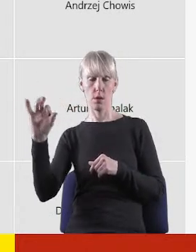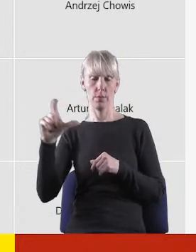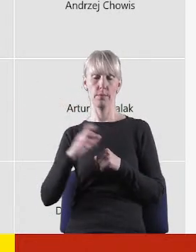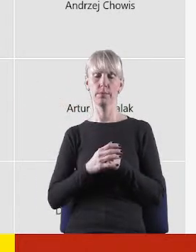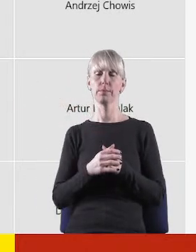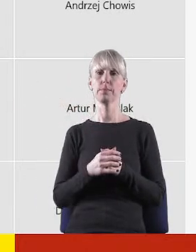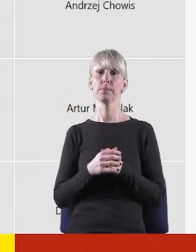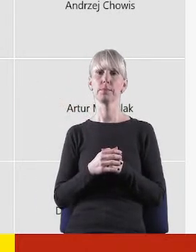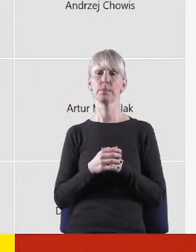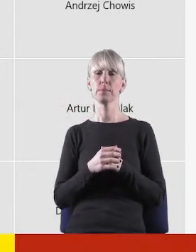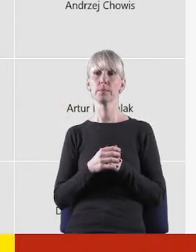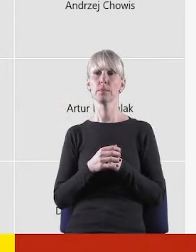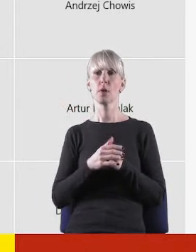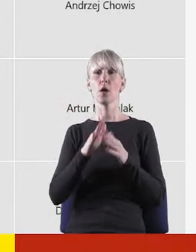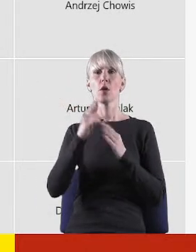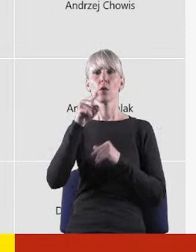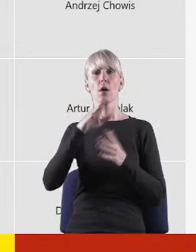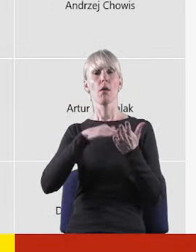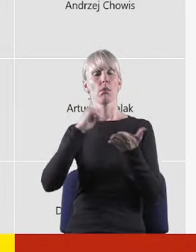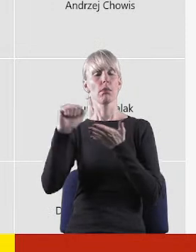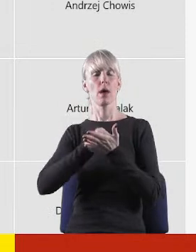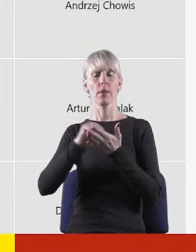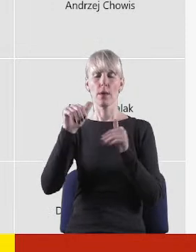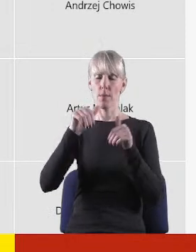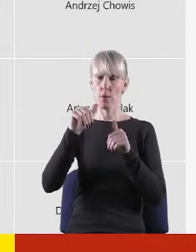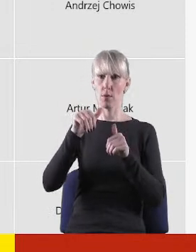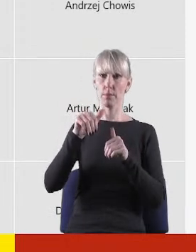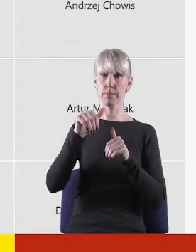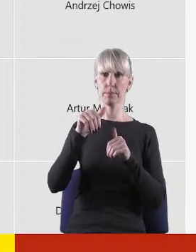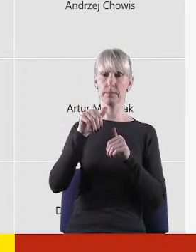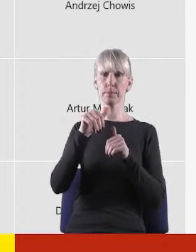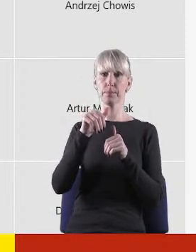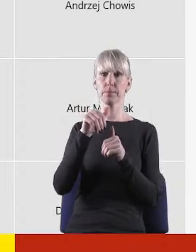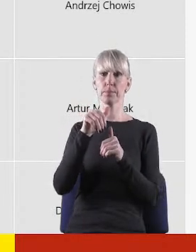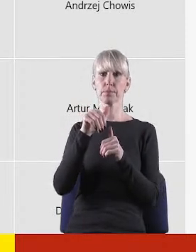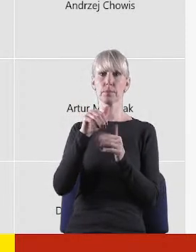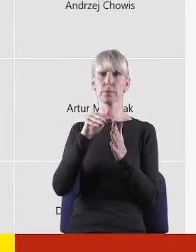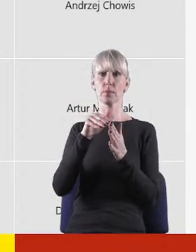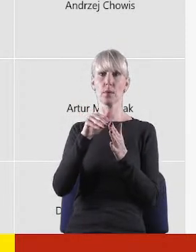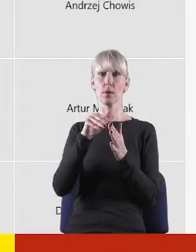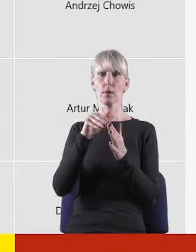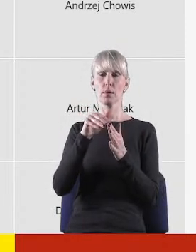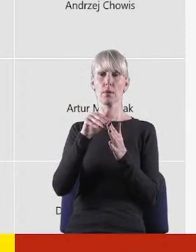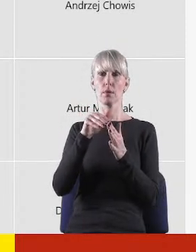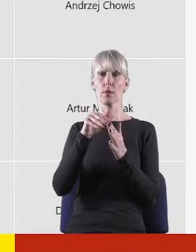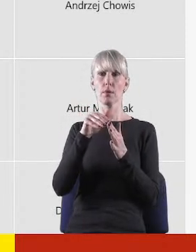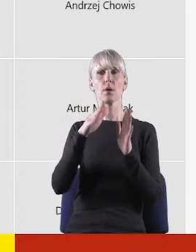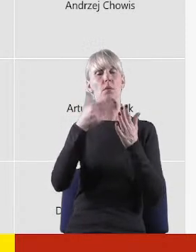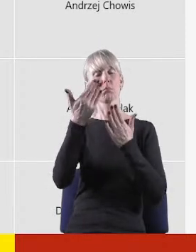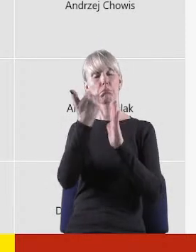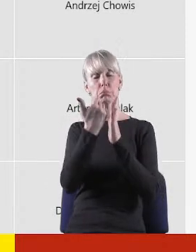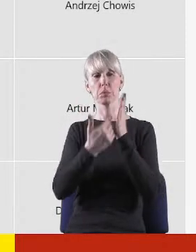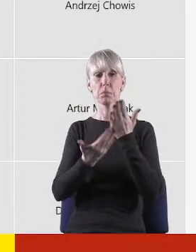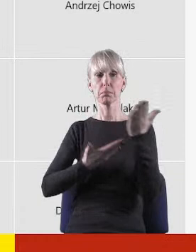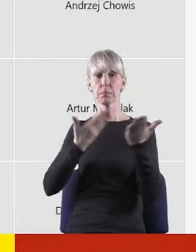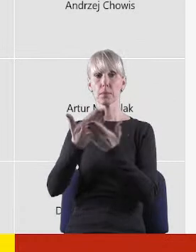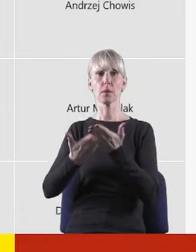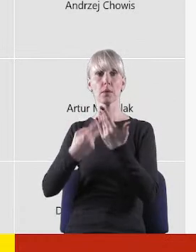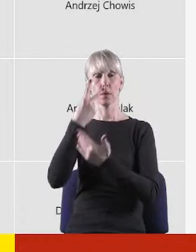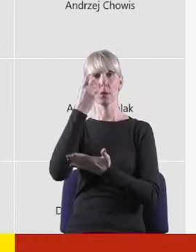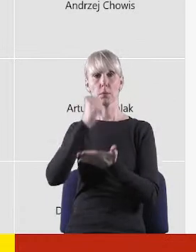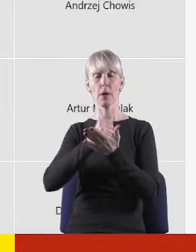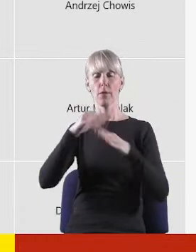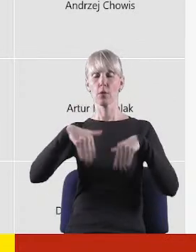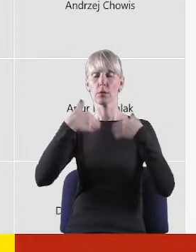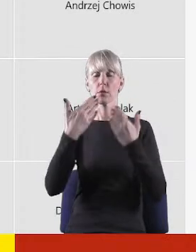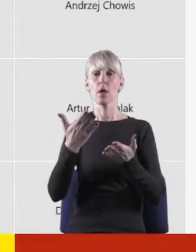jeżeli chodzi o takie najświeższe dane, one będą mogły być przedstawione Państwu po przedstawieniu czy po otrzymaniu sprawozdania